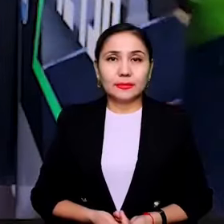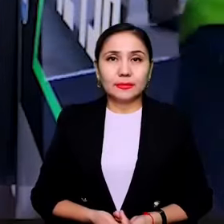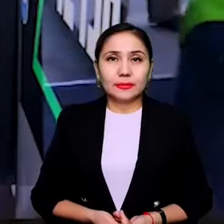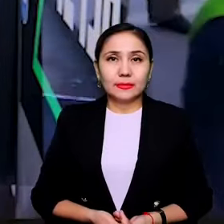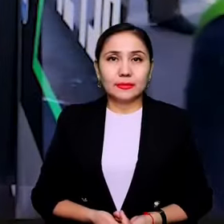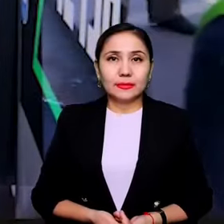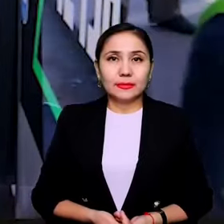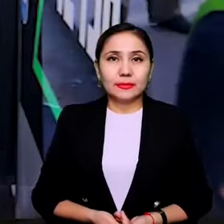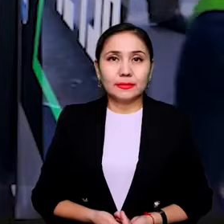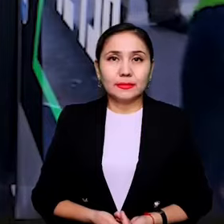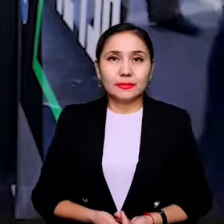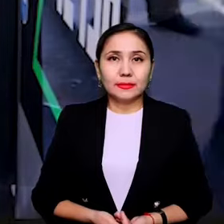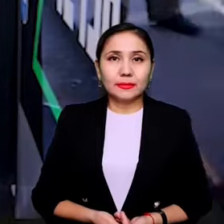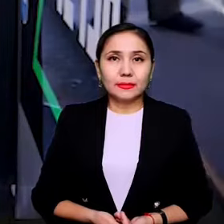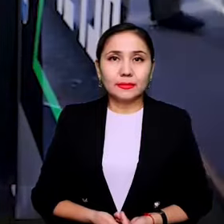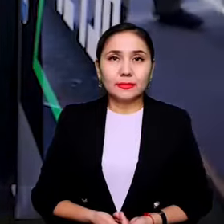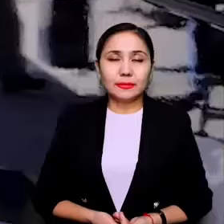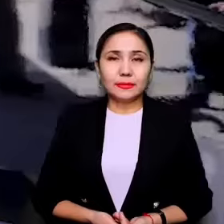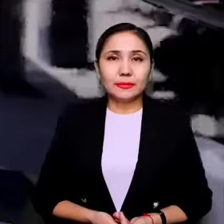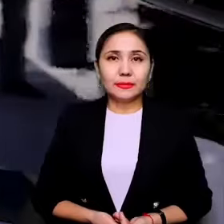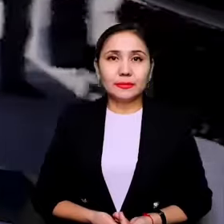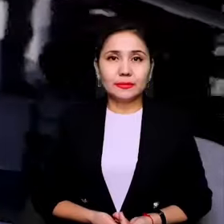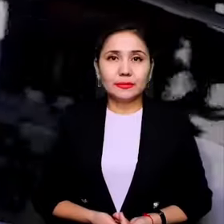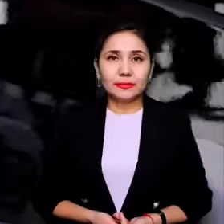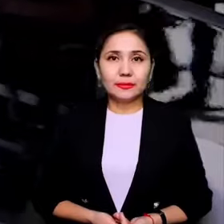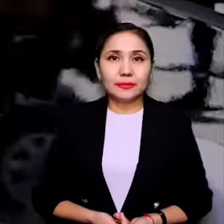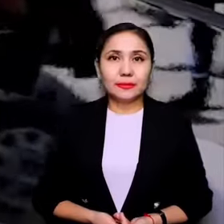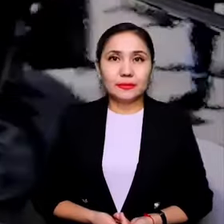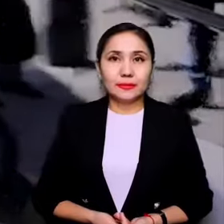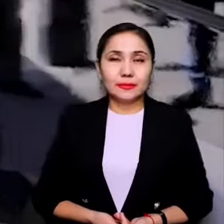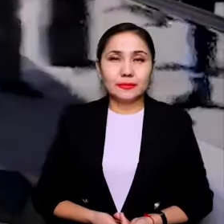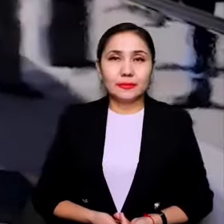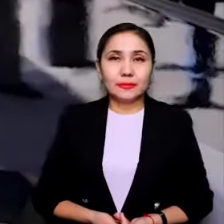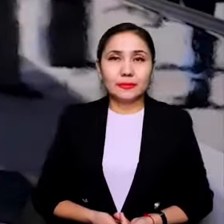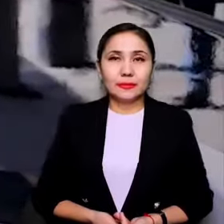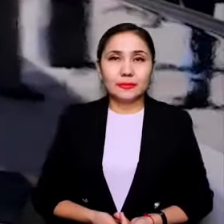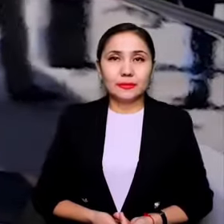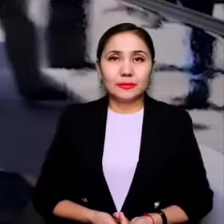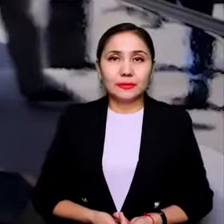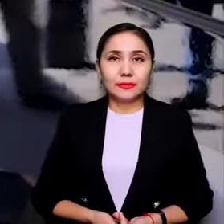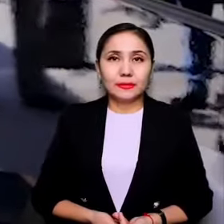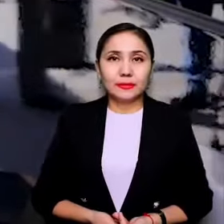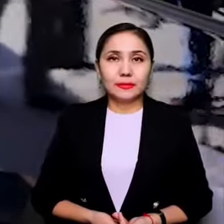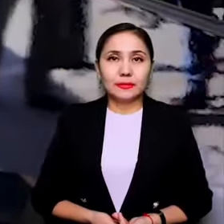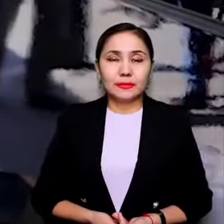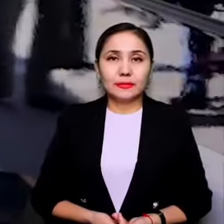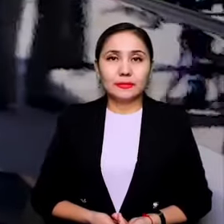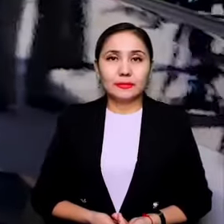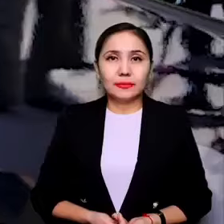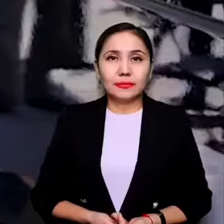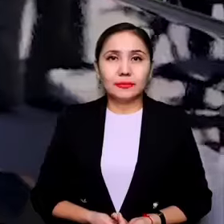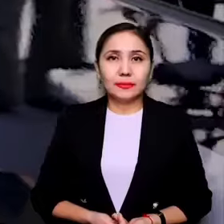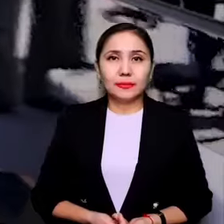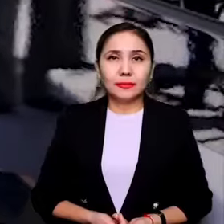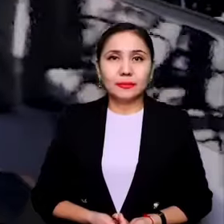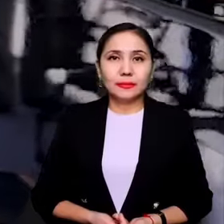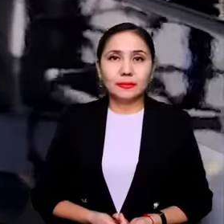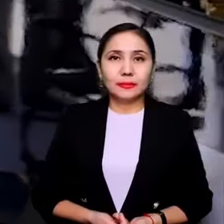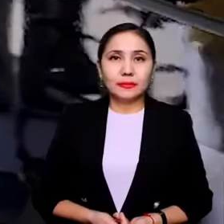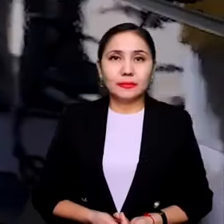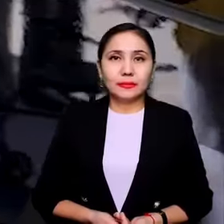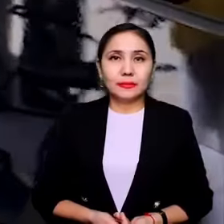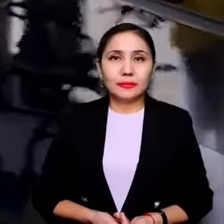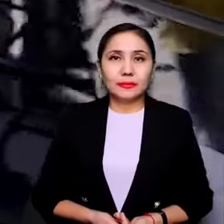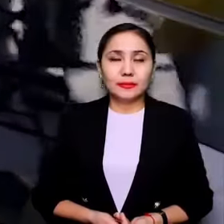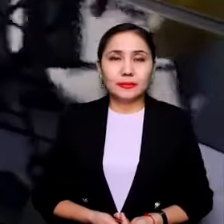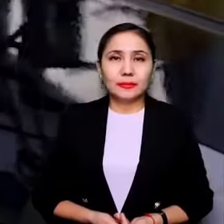Biri nogironlar aravachasida, ikkinchisi g'ildirakli xassali ikki ayol, ko'zi ojiz erkak va bola xodim yordamida